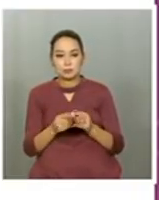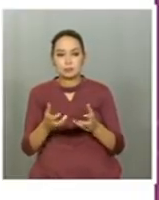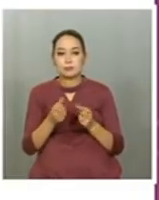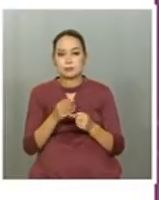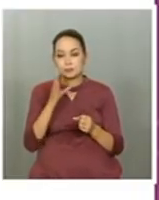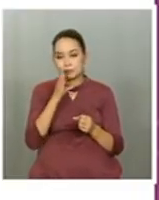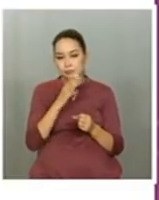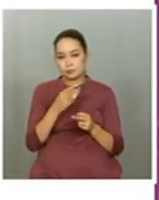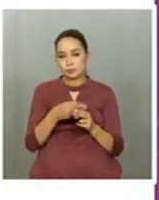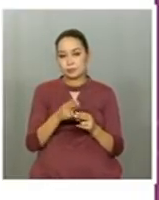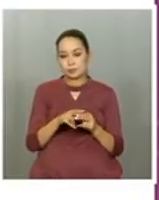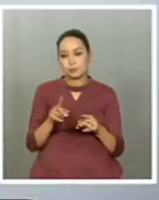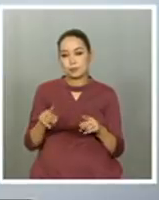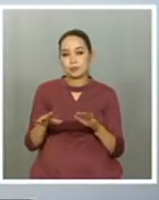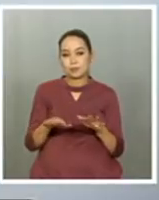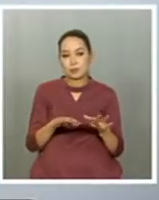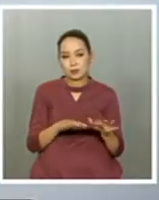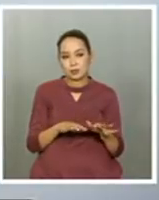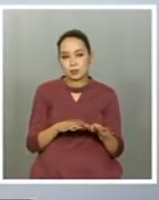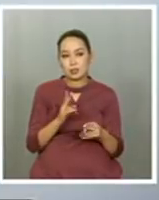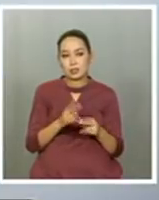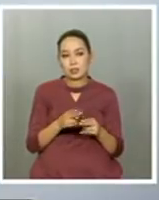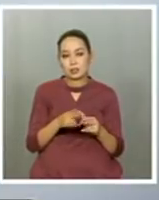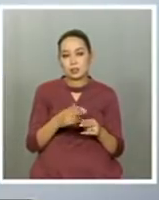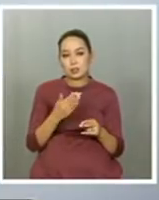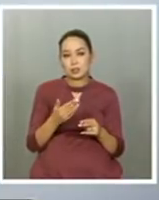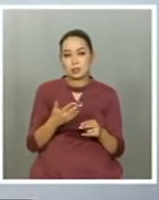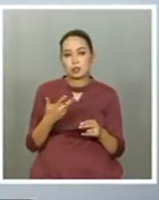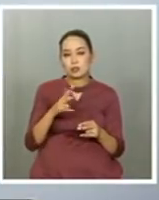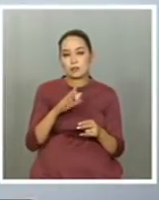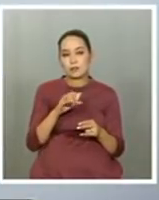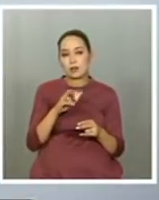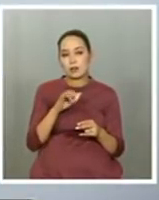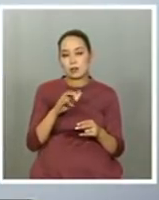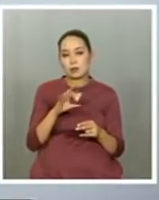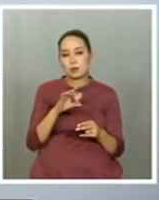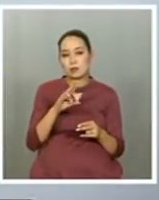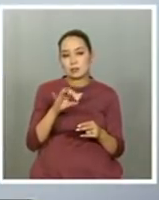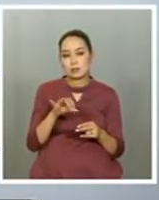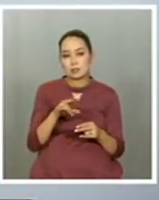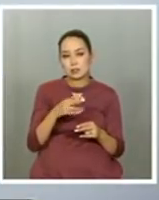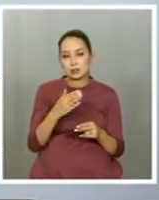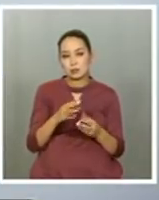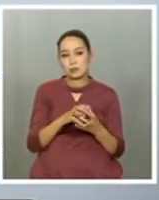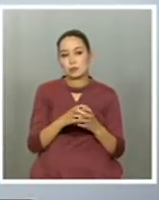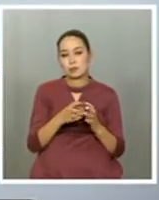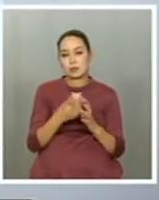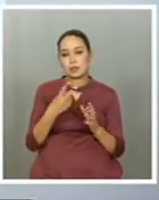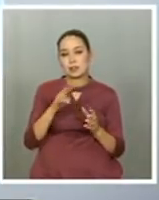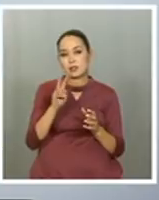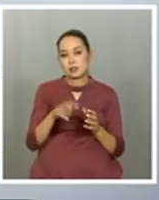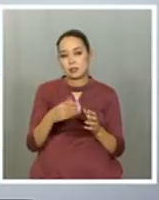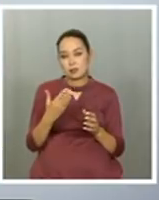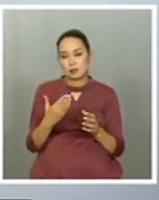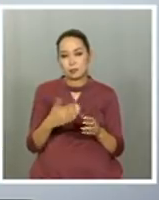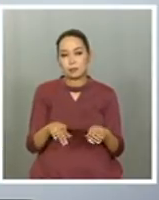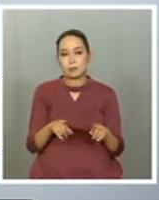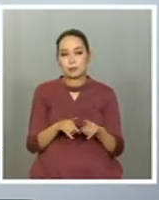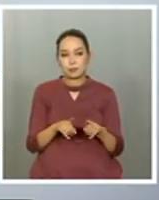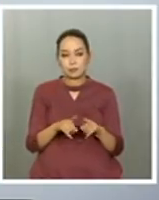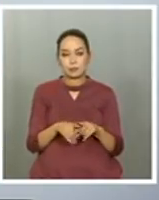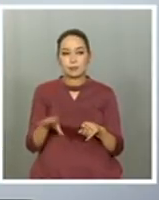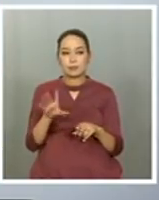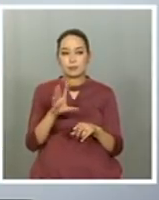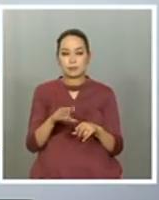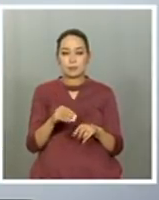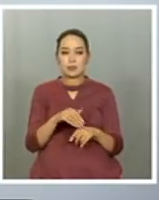Яғни осы жерде темірдің үшвалентті оксидінен көміртектің эквивалентті оксиді арқылы тотықсыздандырып